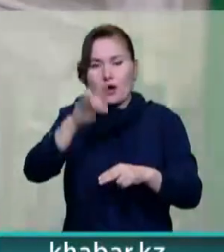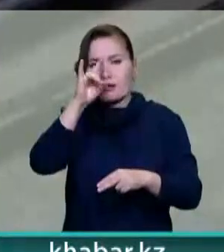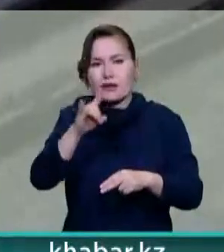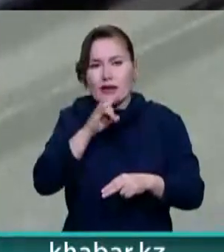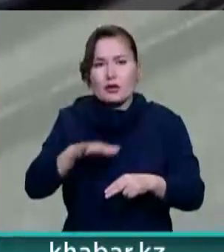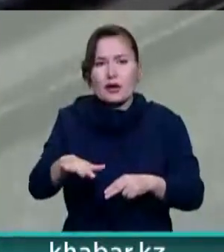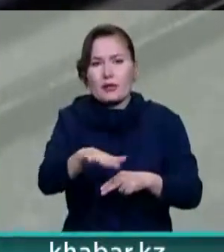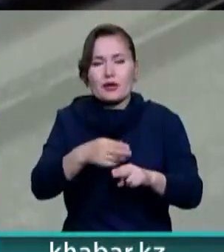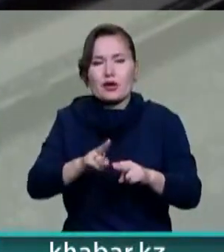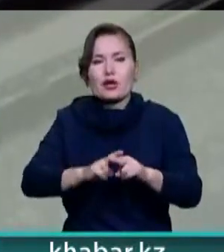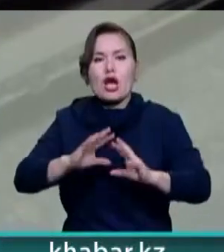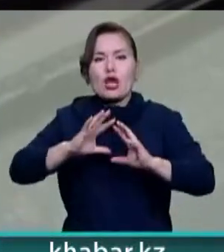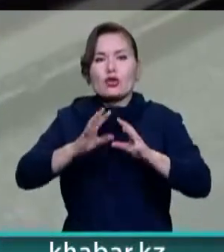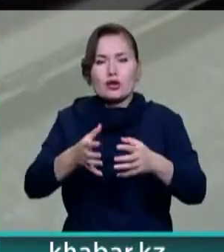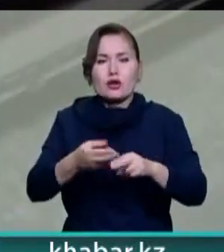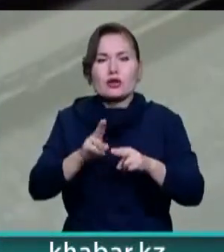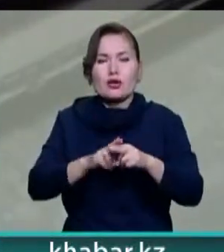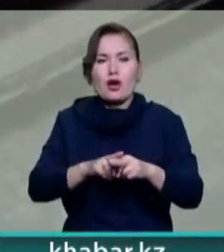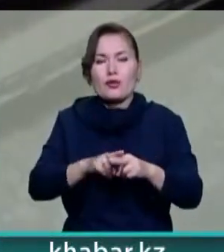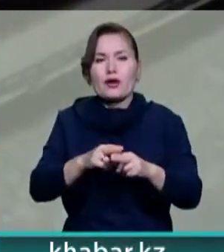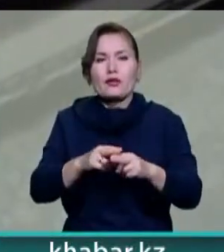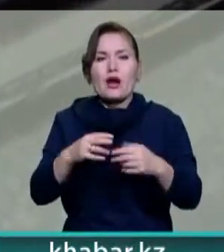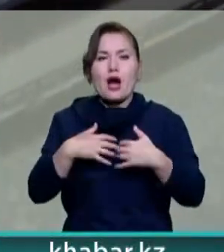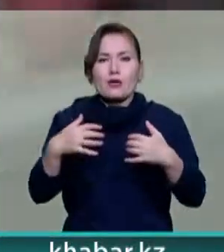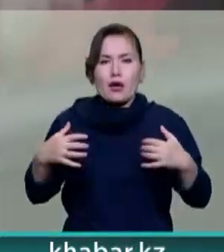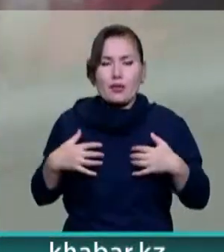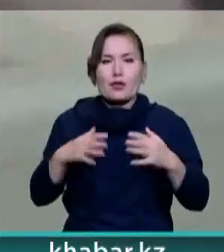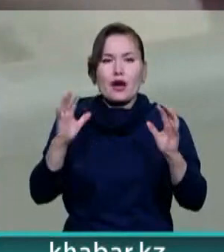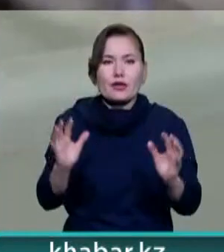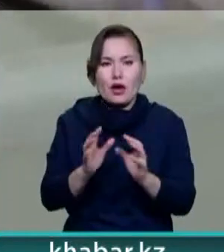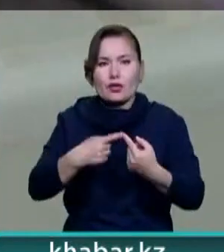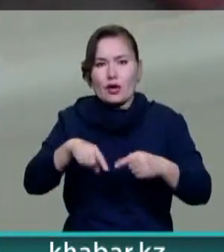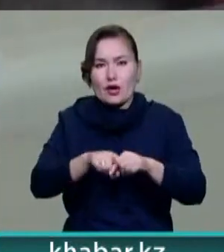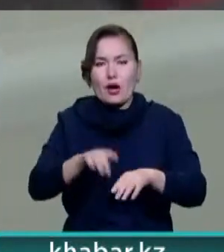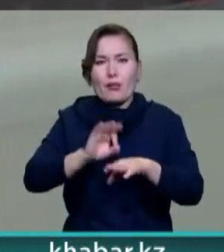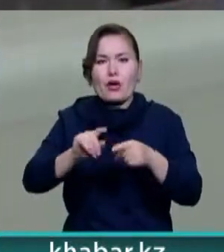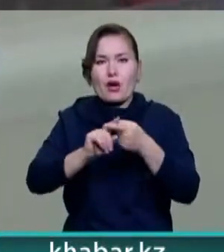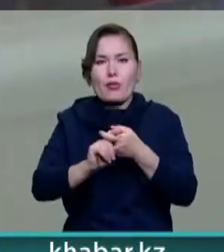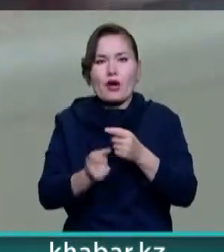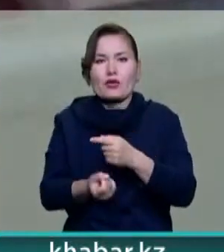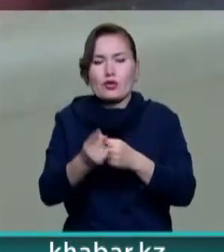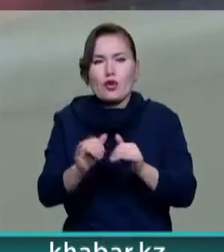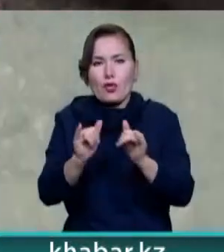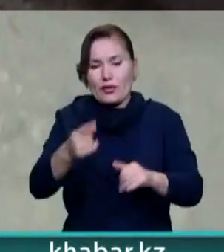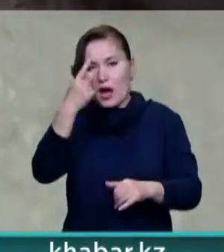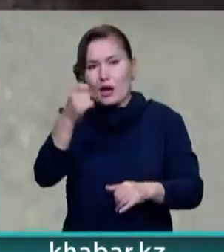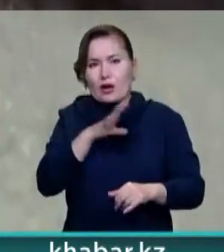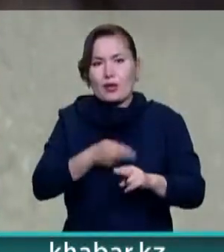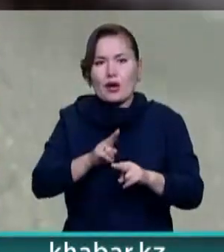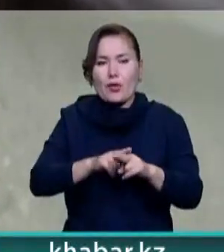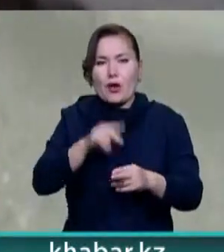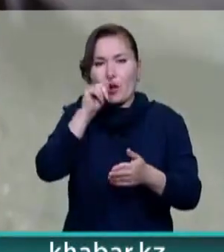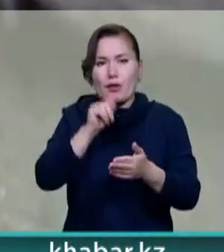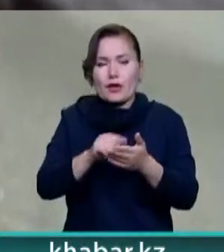сәйкес Қазақстан тарапынан дүниежүзілік жануарлар денсаулығын сақтау ұйымына аурудың өршуі туралы хабарланды. Ал